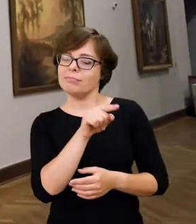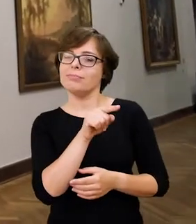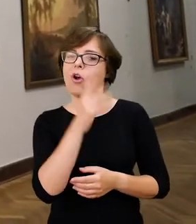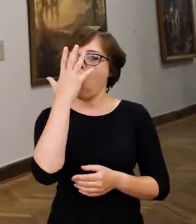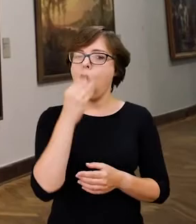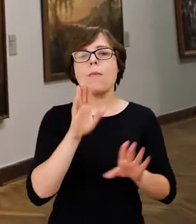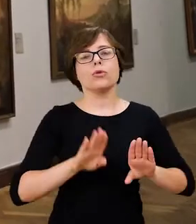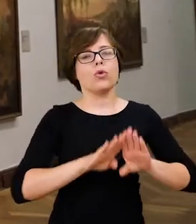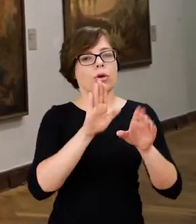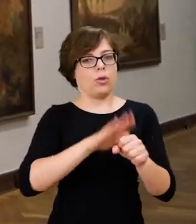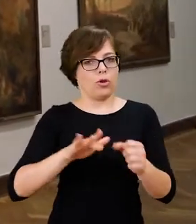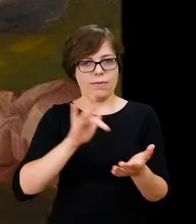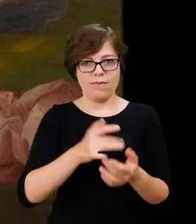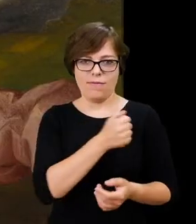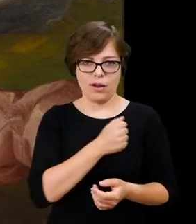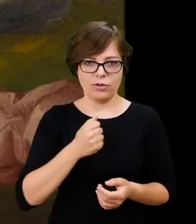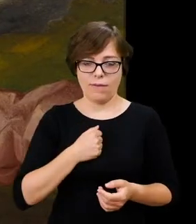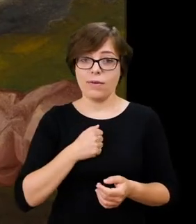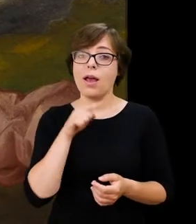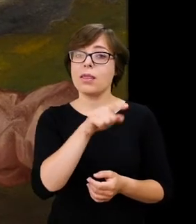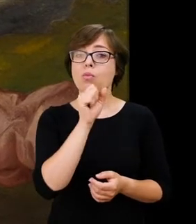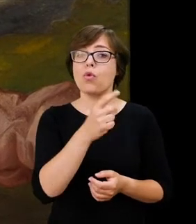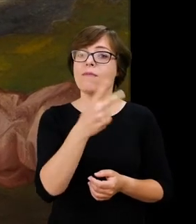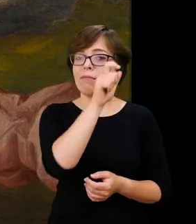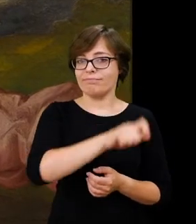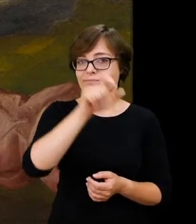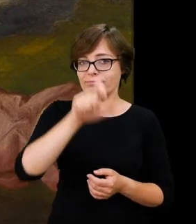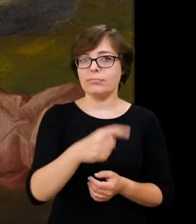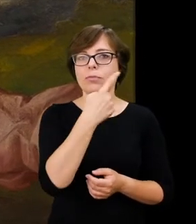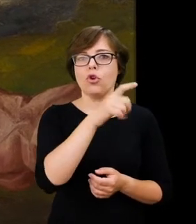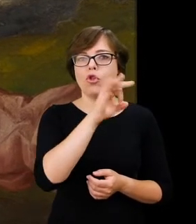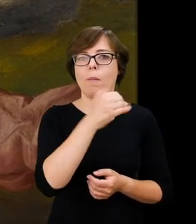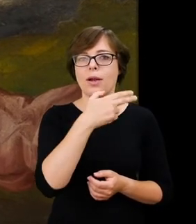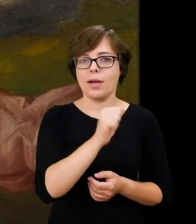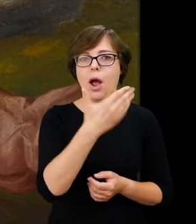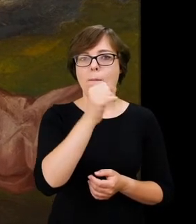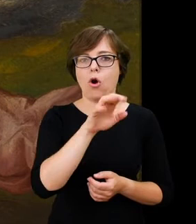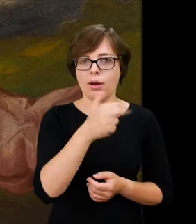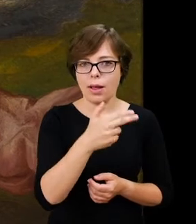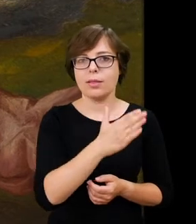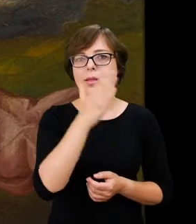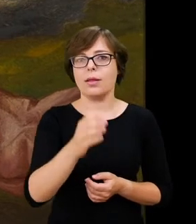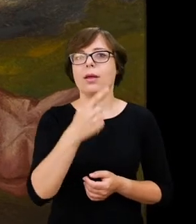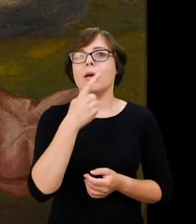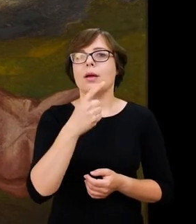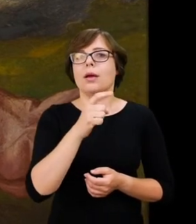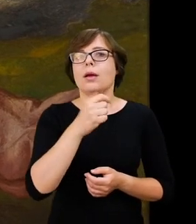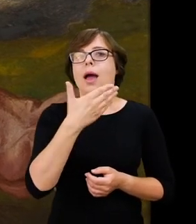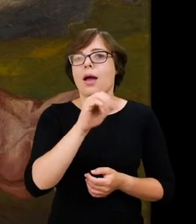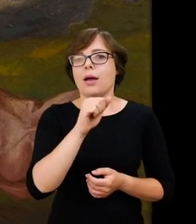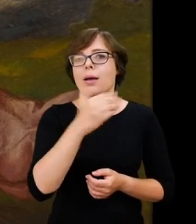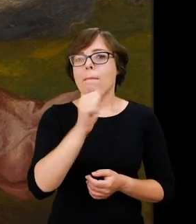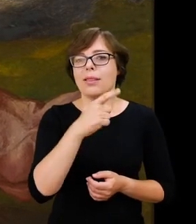Muzeum Narodowego w Warszawie, przedstawiający Domenikę Morgan i Maddalenę Volpato jako muzy tragedii